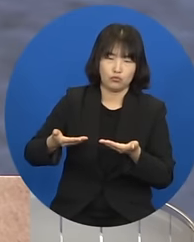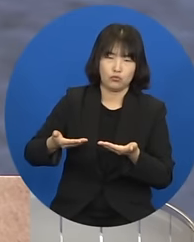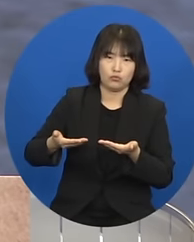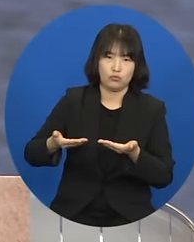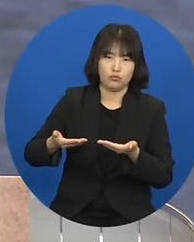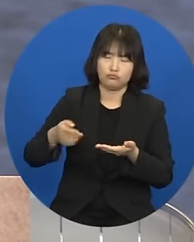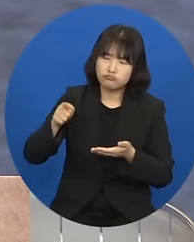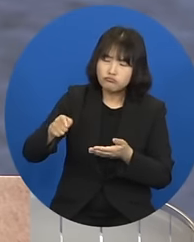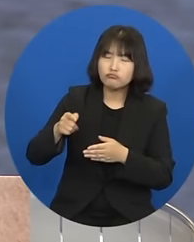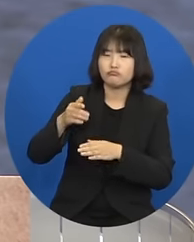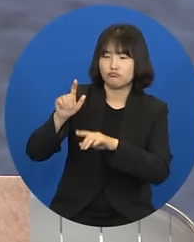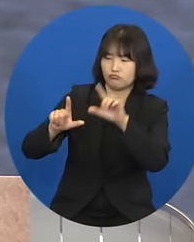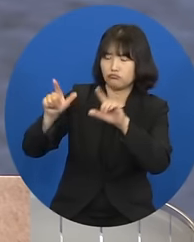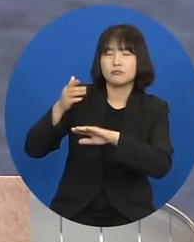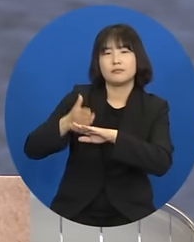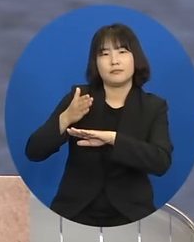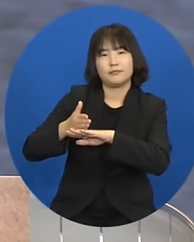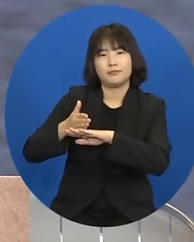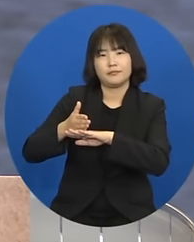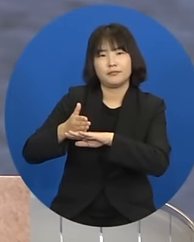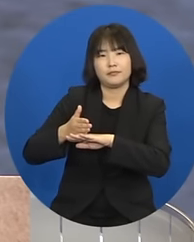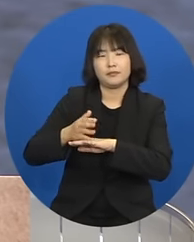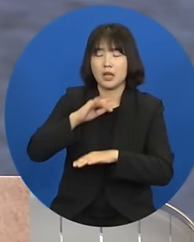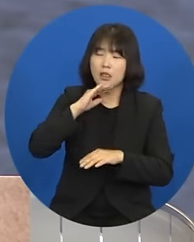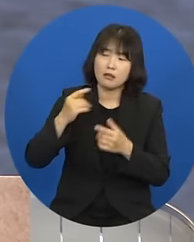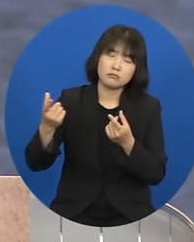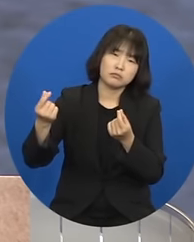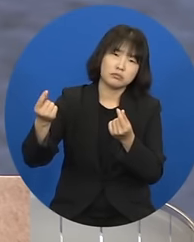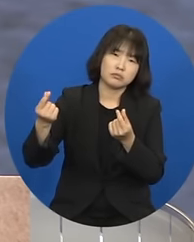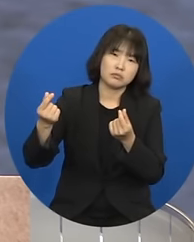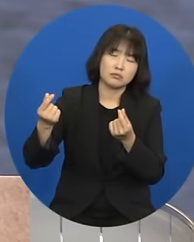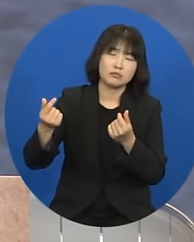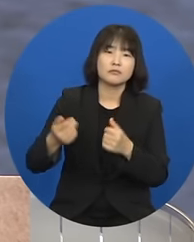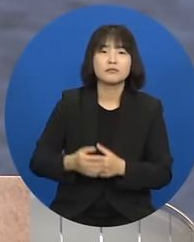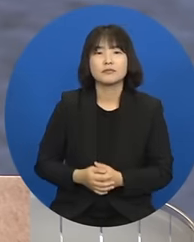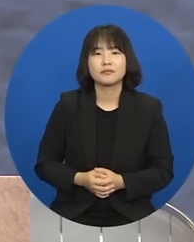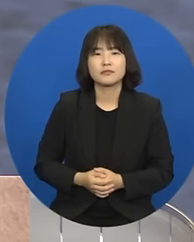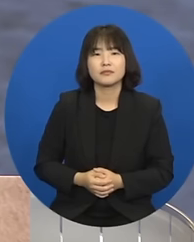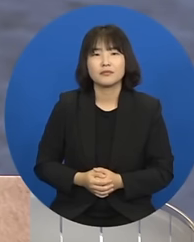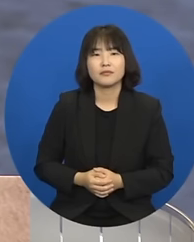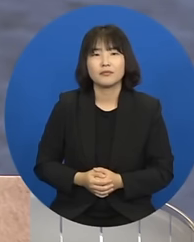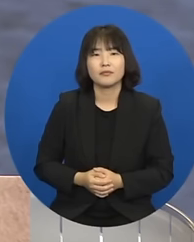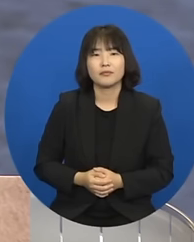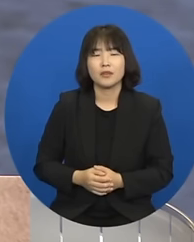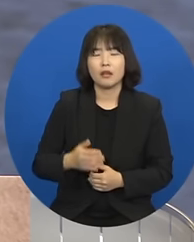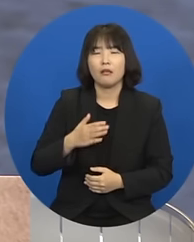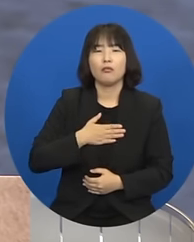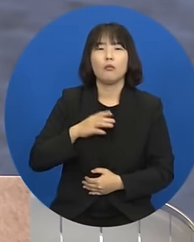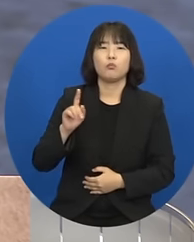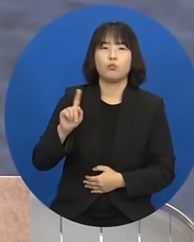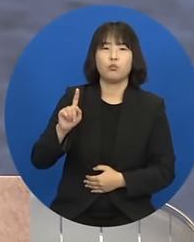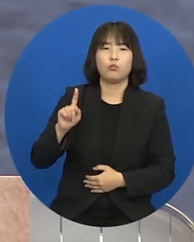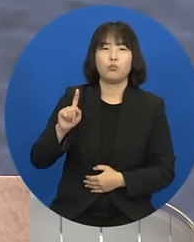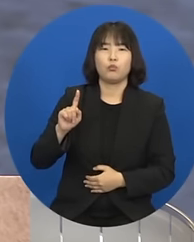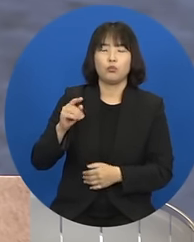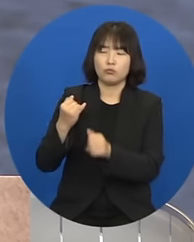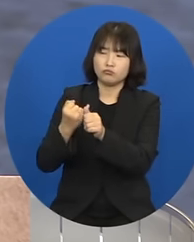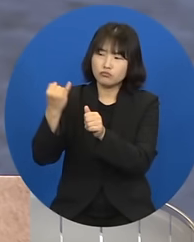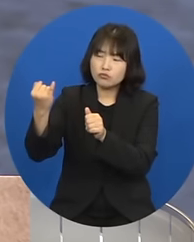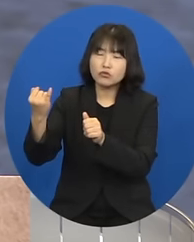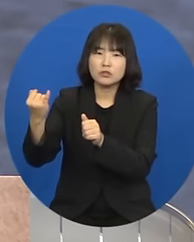자기는 그게 너무 감사해야 돼. 아니, 나이도 비슷해요. 근데 내가 뭐라고 아내가 나한테